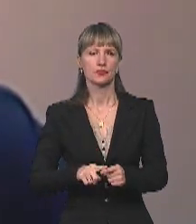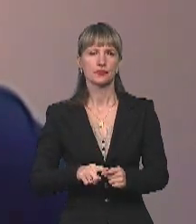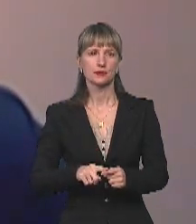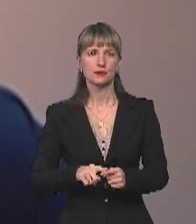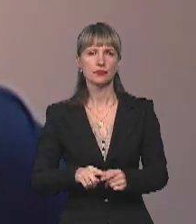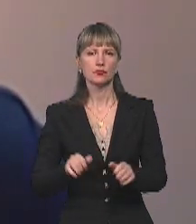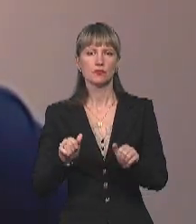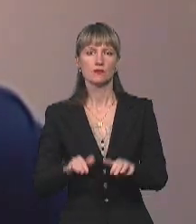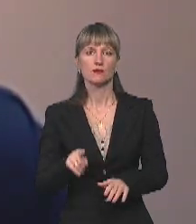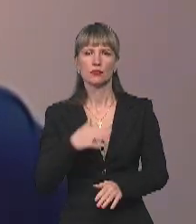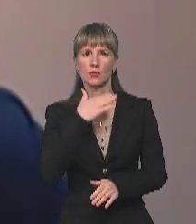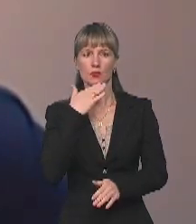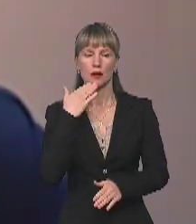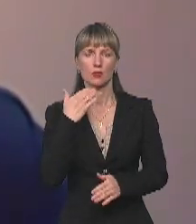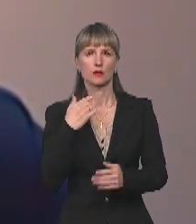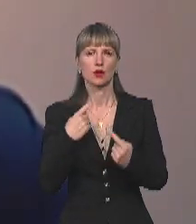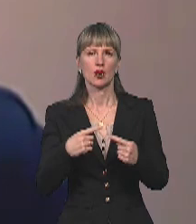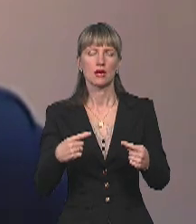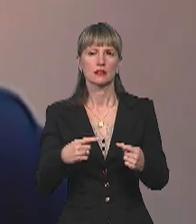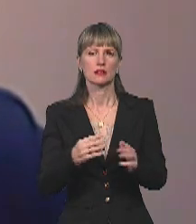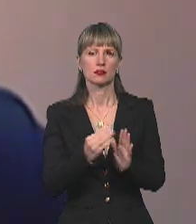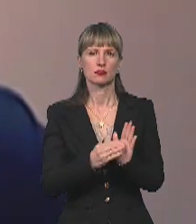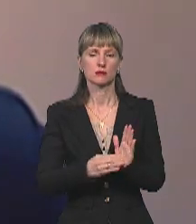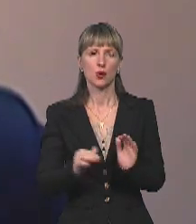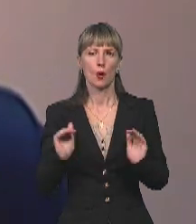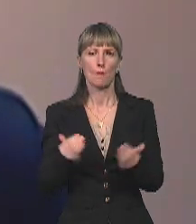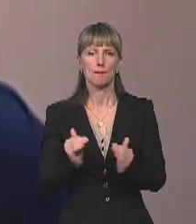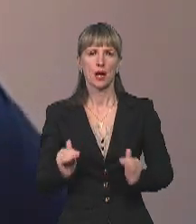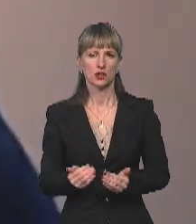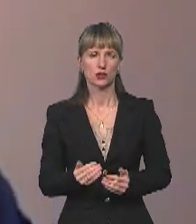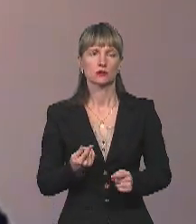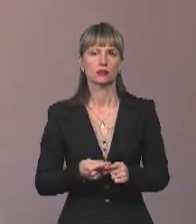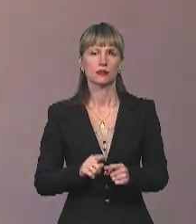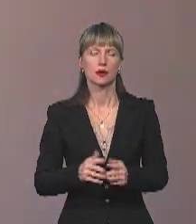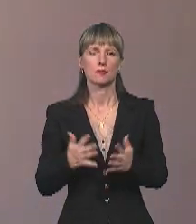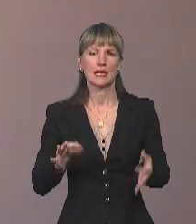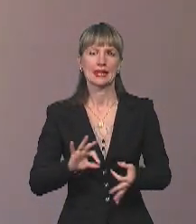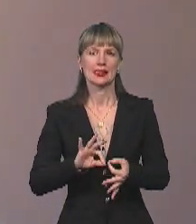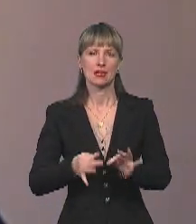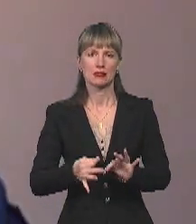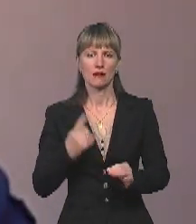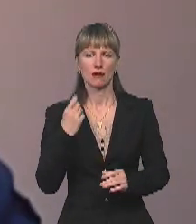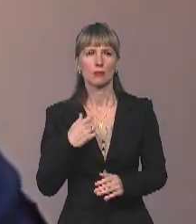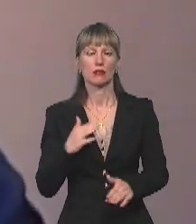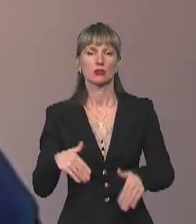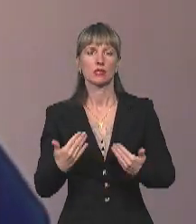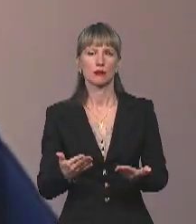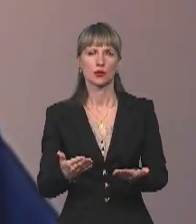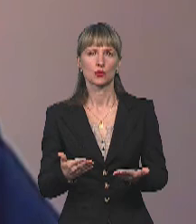Тому, я ж кажу, ну, там багато передумов і всіляких обмежень, тому за більш детальну інформацію я